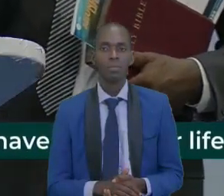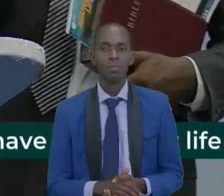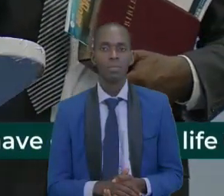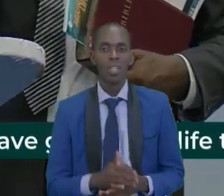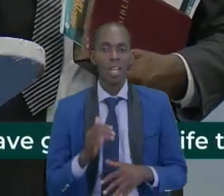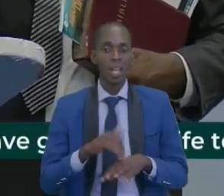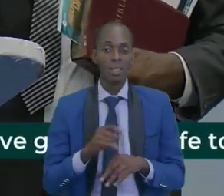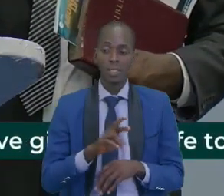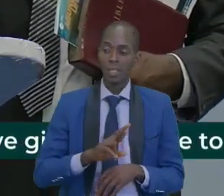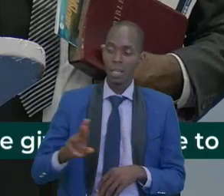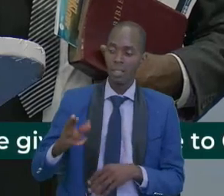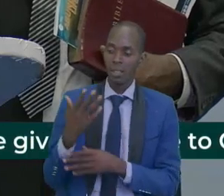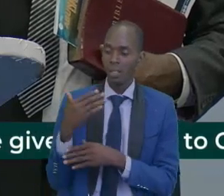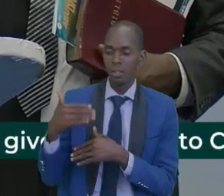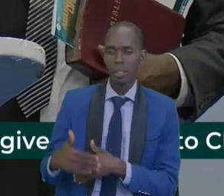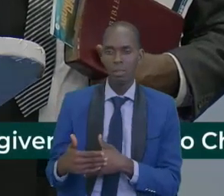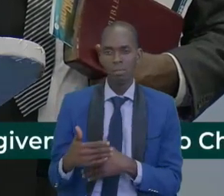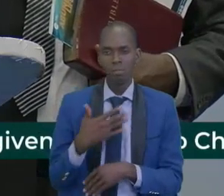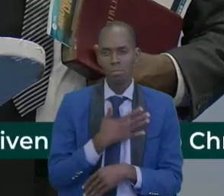you finished?